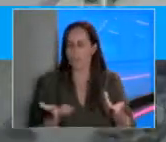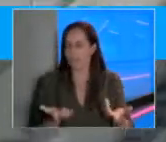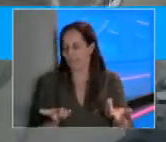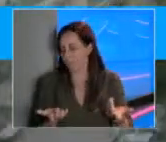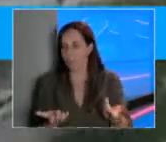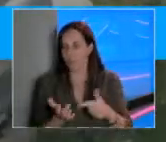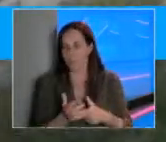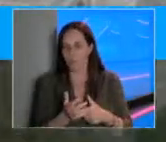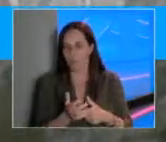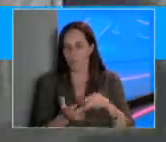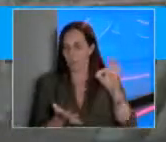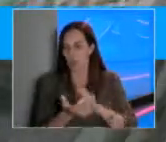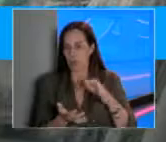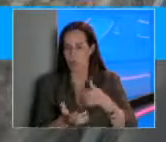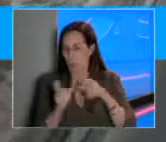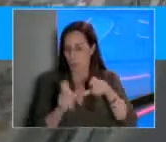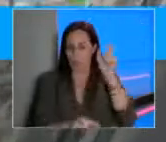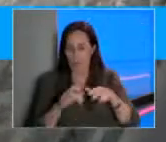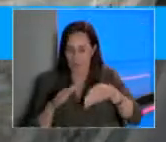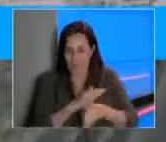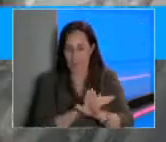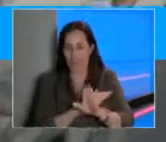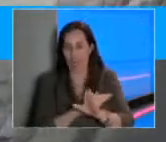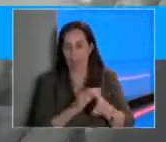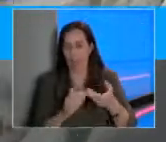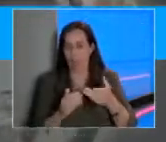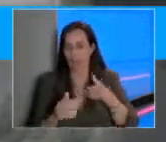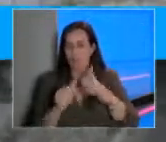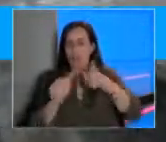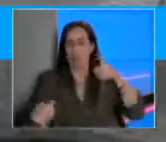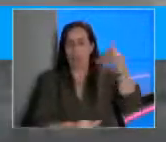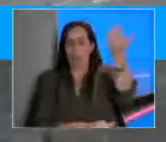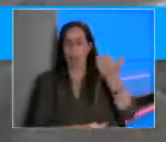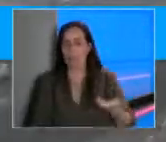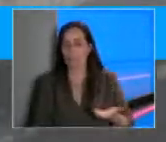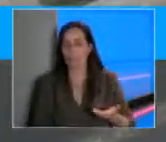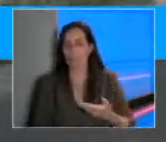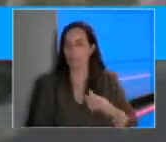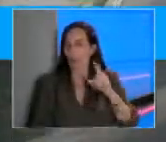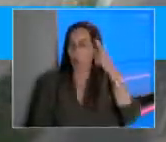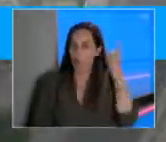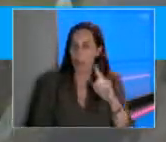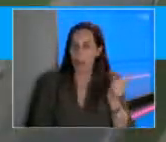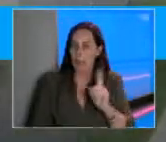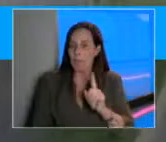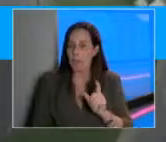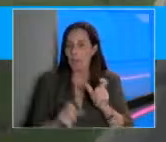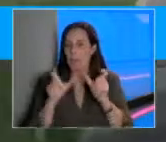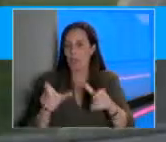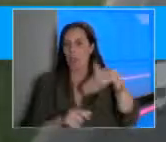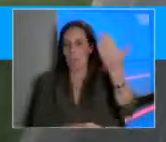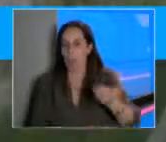מה שברגע שאנחנו מונעים מהאנשים כניסה לרציף, אנחנו יוצרים תור בחוץ. אנחנו לא כל כך יודעים את מי לעצור